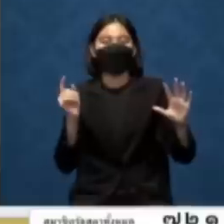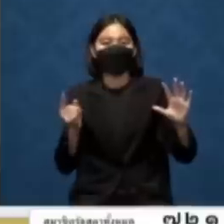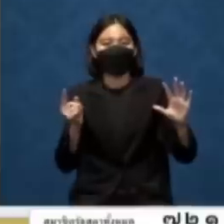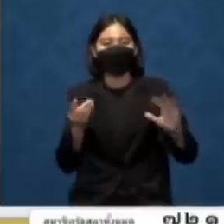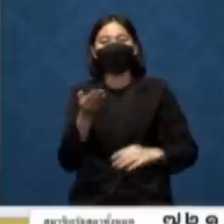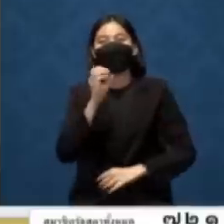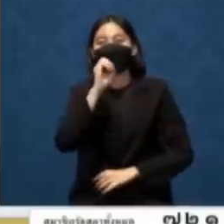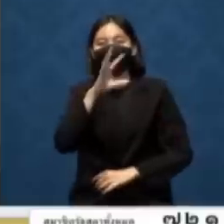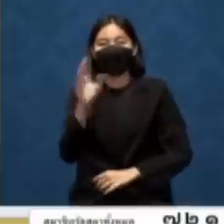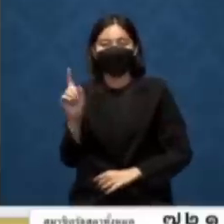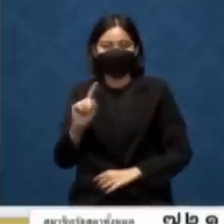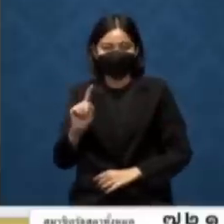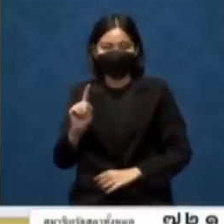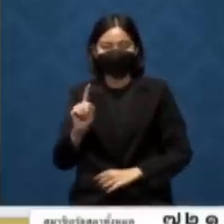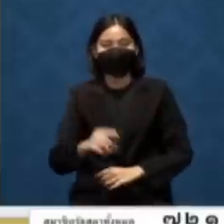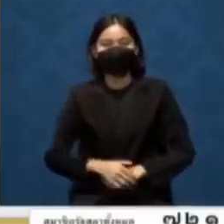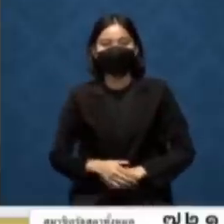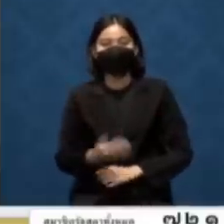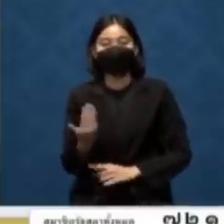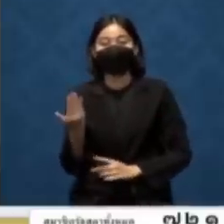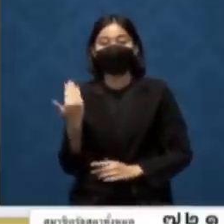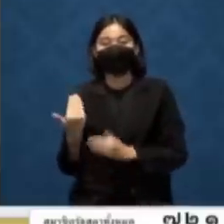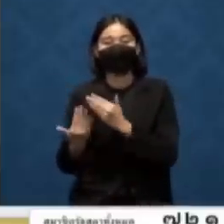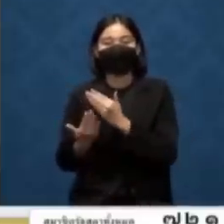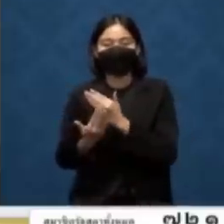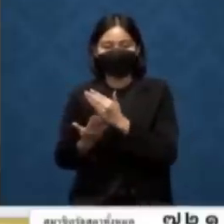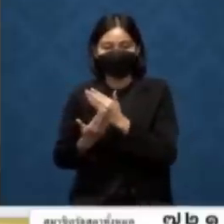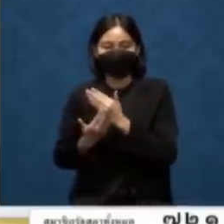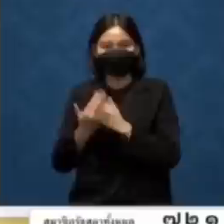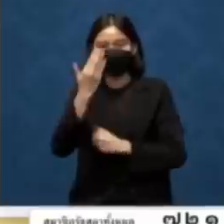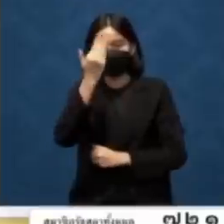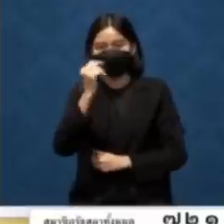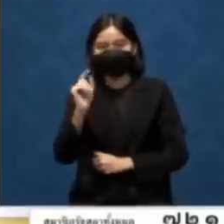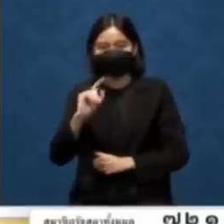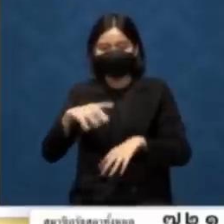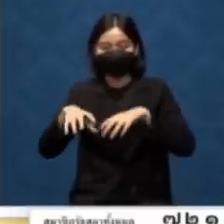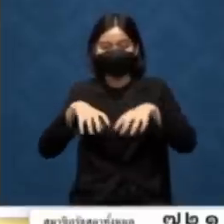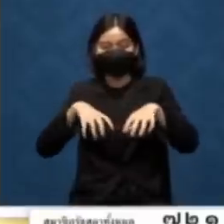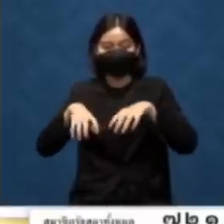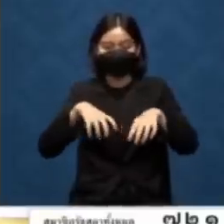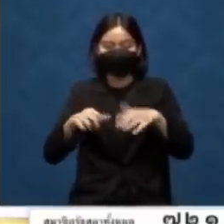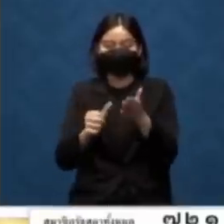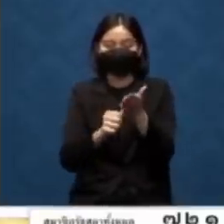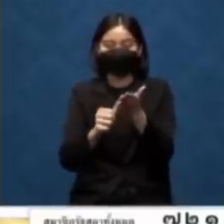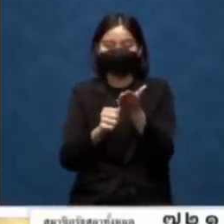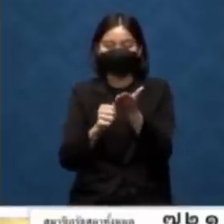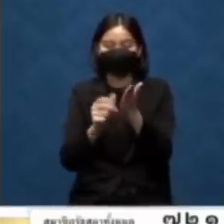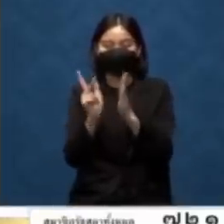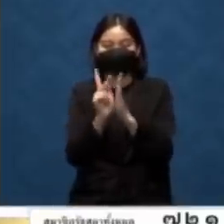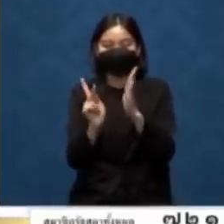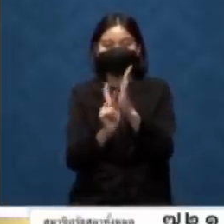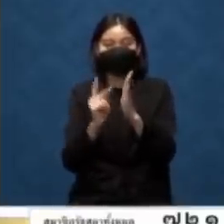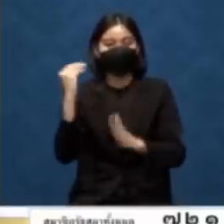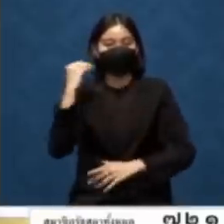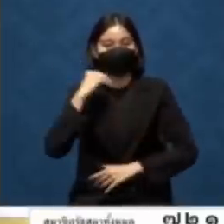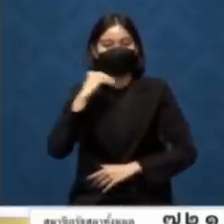ทแบบนี้ครับ สิงที่ท่านทัมตงขนคมาว่าทำไมถจะต้ไปเขีน จัดการแก้ไขปญหากฎหมายอำนจ้ซ้อนแล้วบอกวา